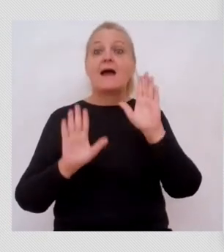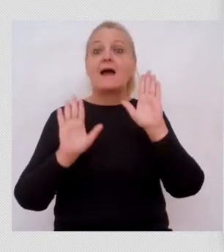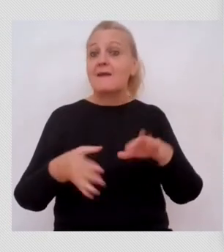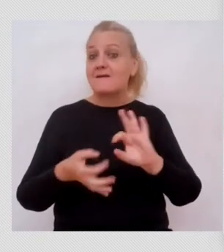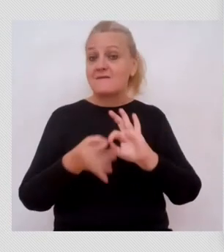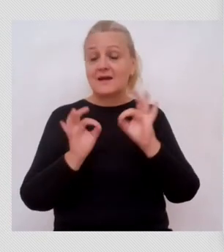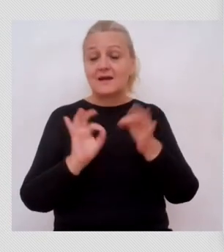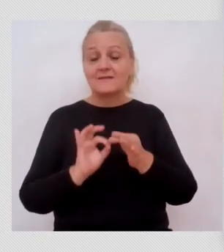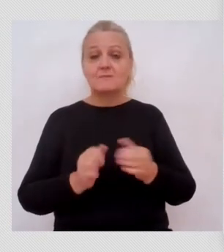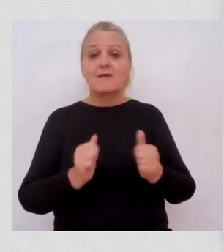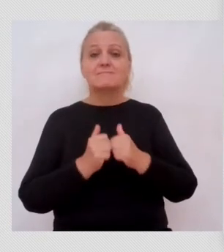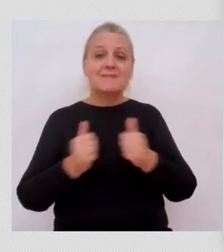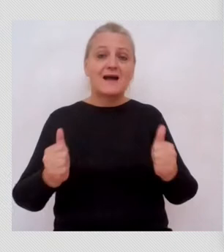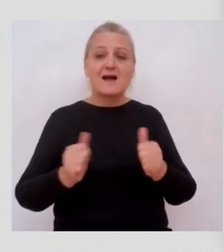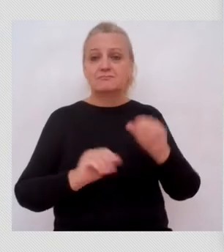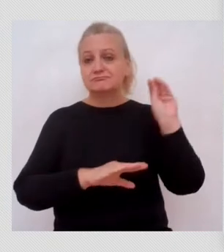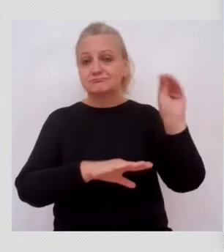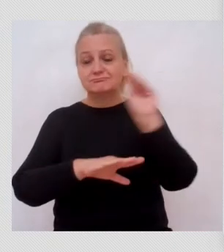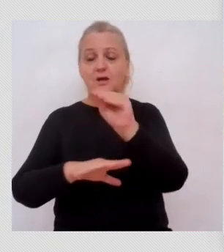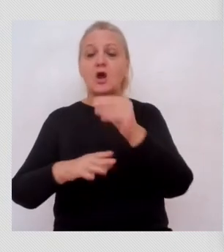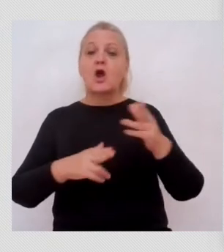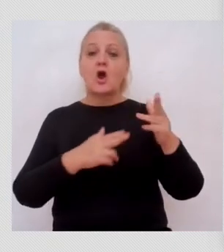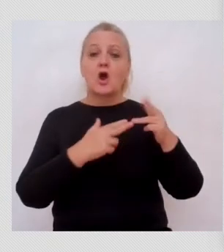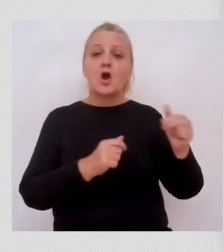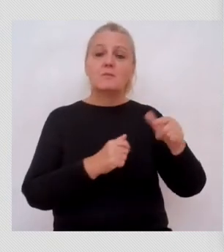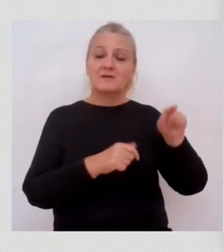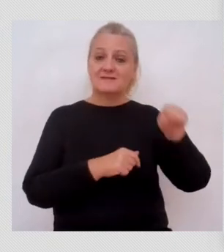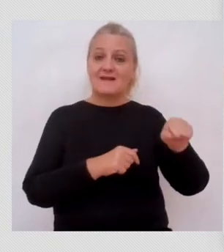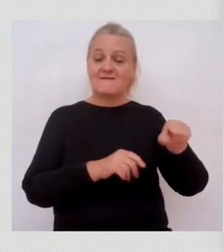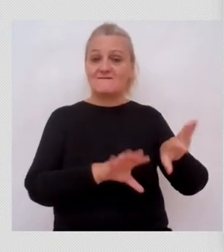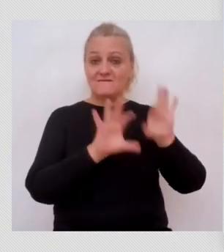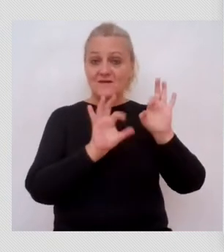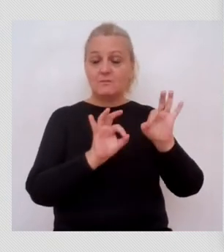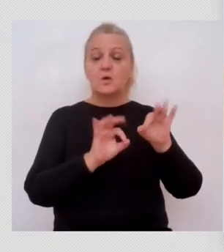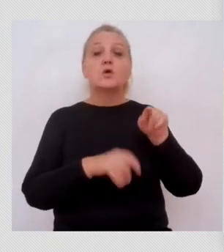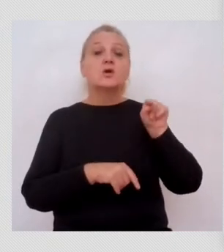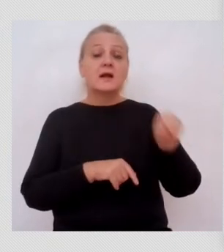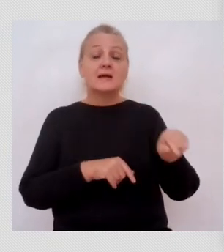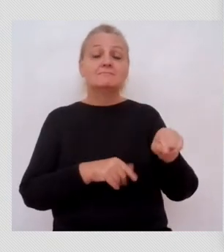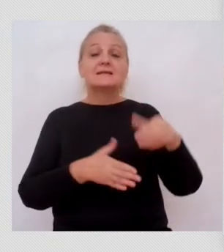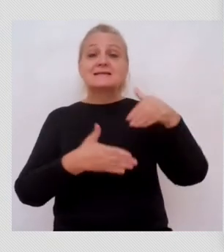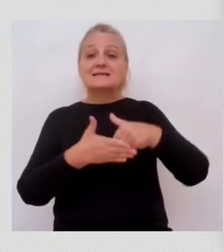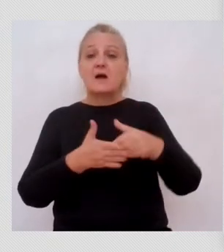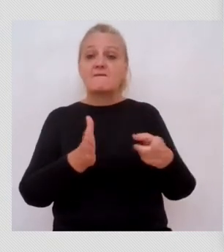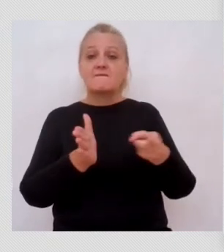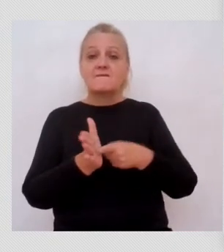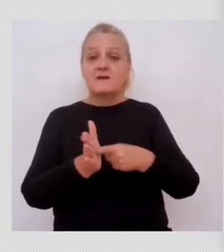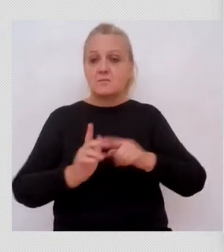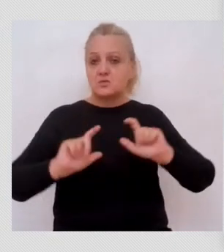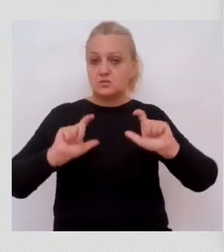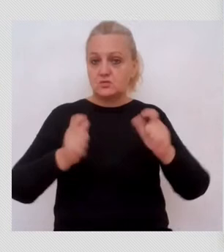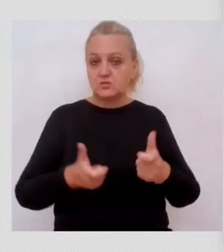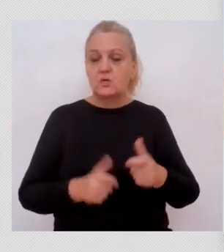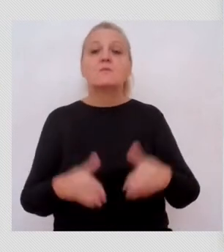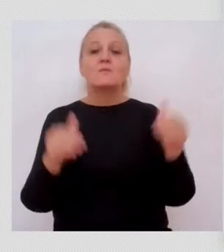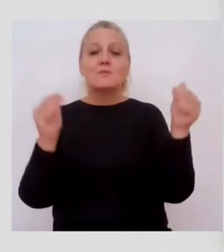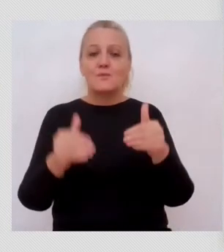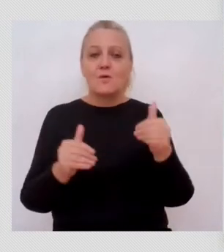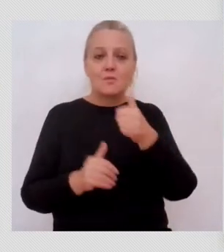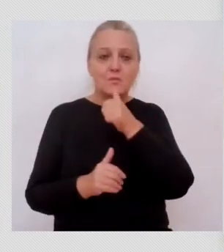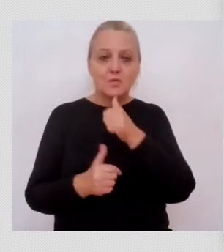nasze apele do komitetów wyborczych, do kandydatów, jakiego zachowania oczekujemy. Oczywiście można spróbować